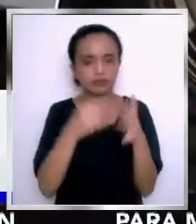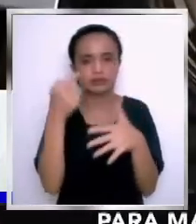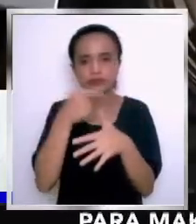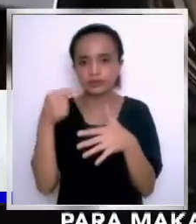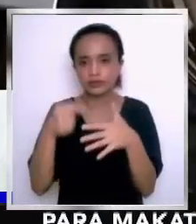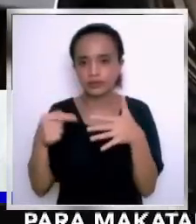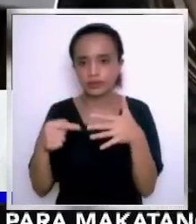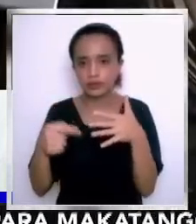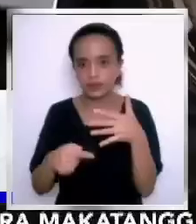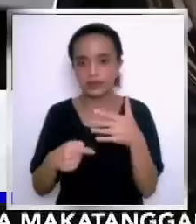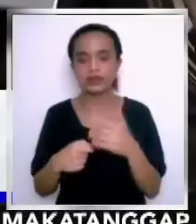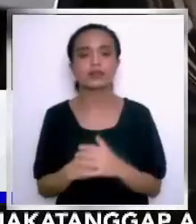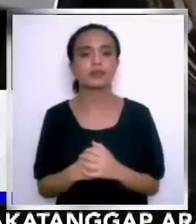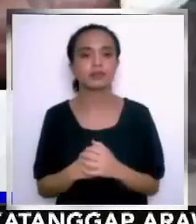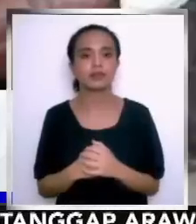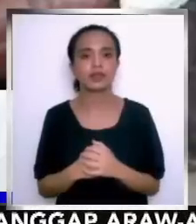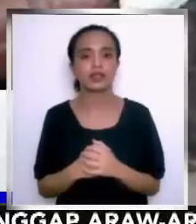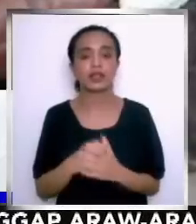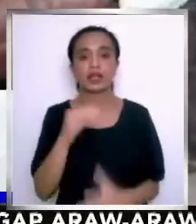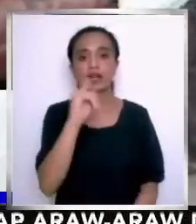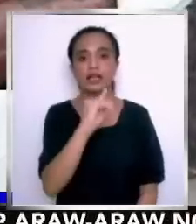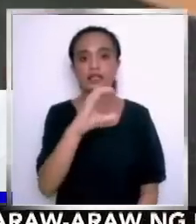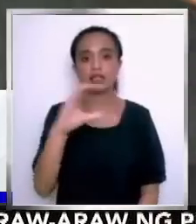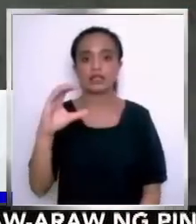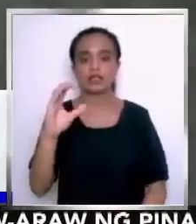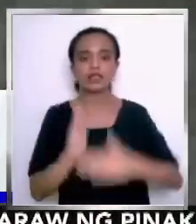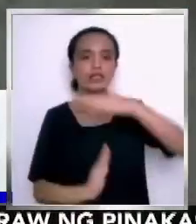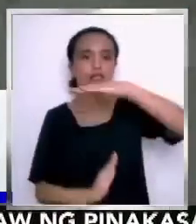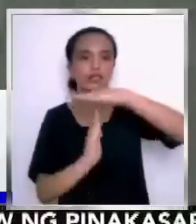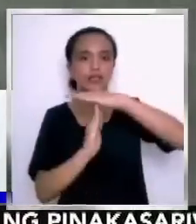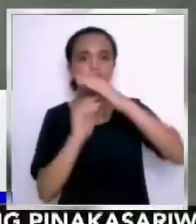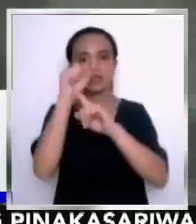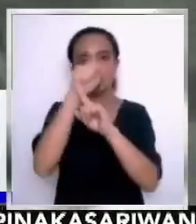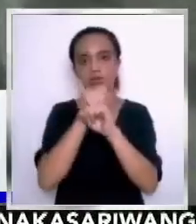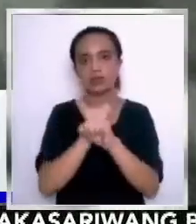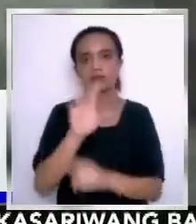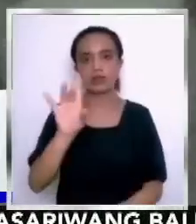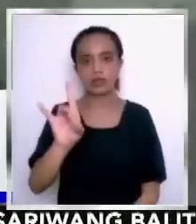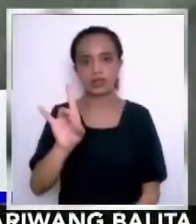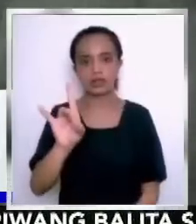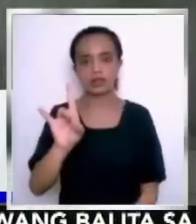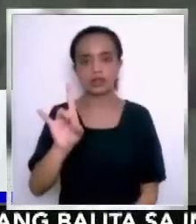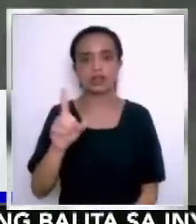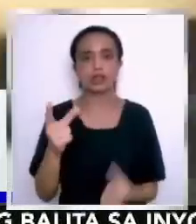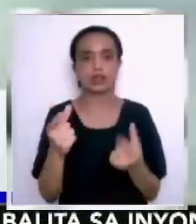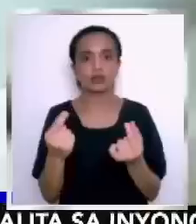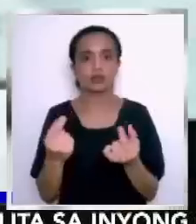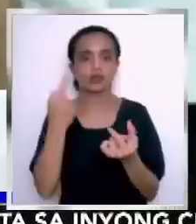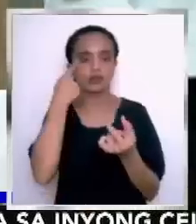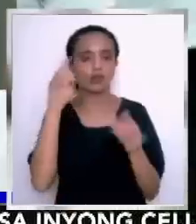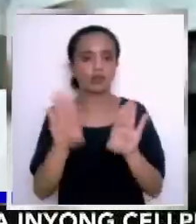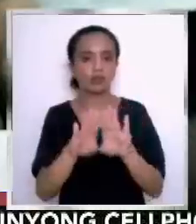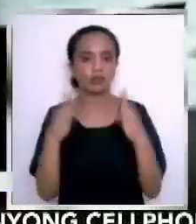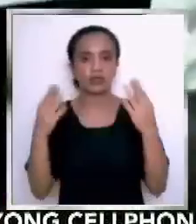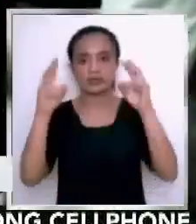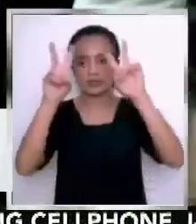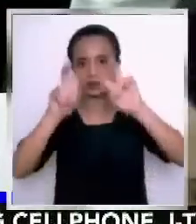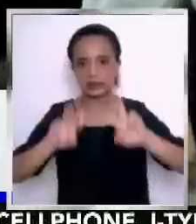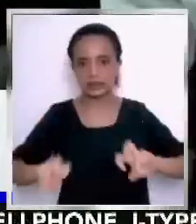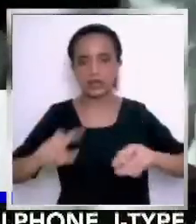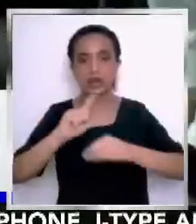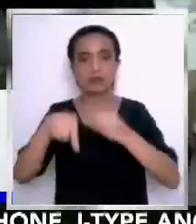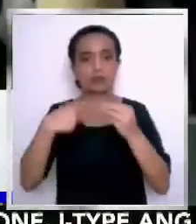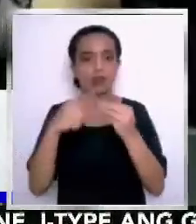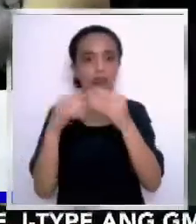ang itinalagang deadline ng ICC para makapagbigay ng obserbasyon sa planong pagbubukas muli ng investigasyon sa drug war. Sinabi yan ng Pangulo sa